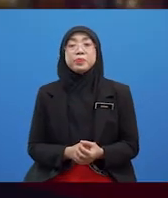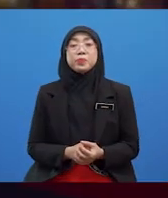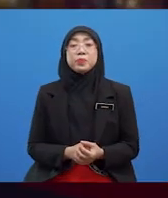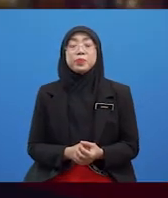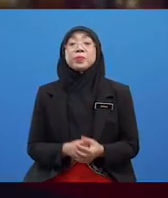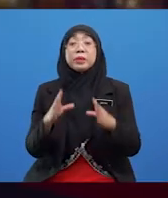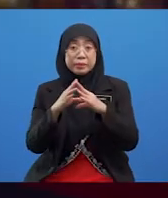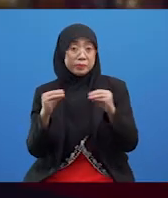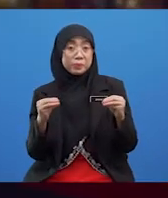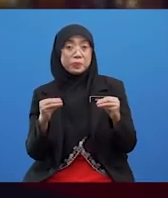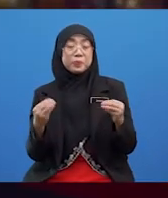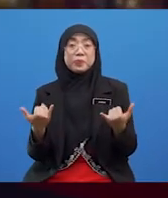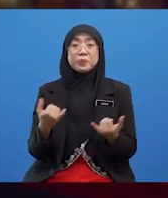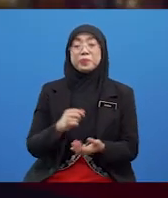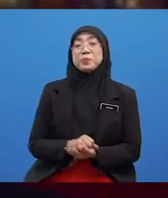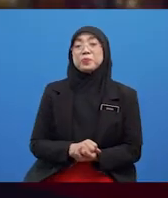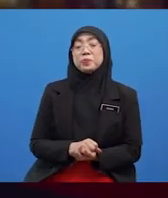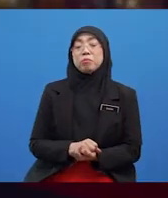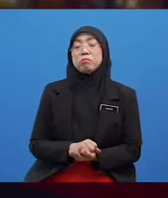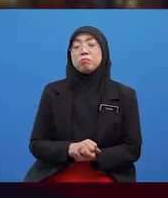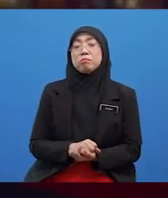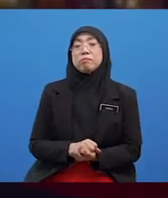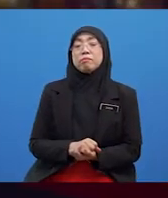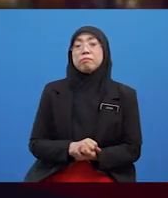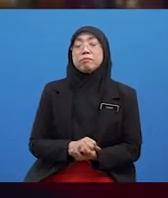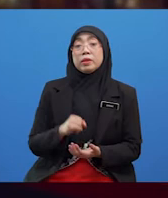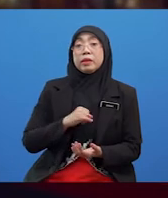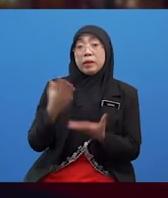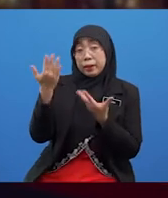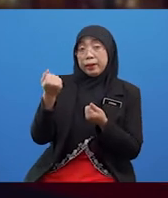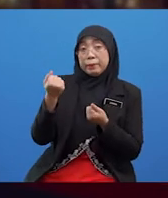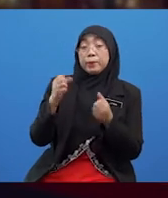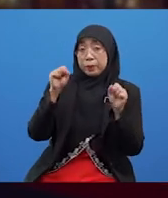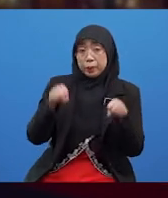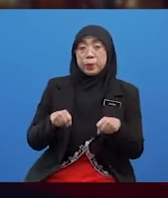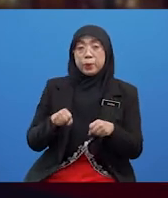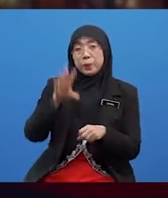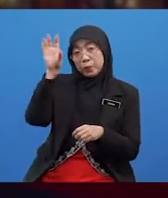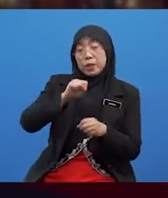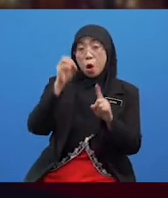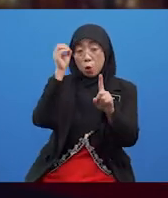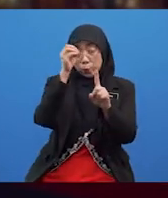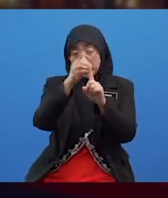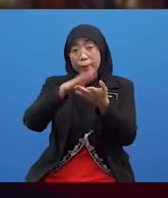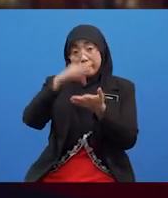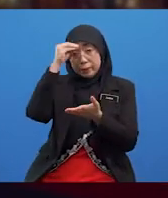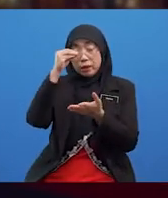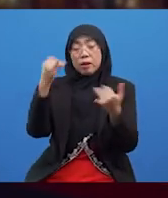saja sesi pembelajaran kita. Saya harap pelajar-pelajar berjaya menguasai objektif